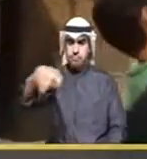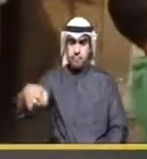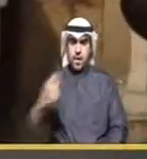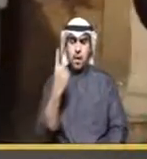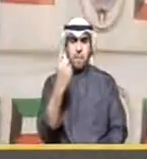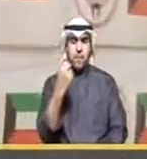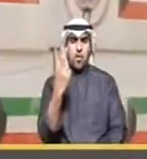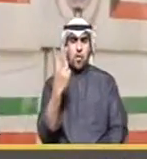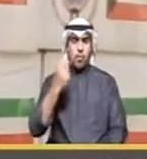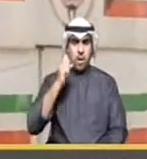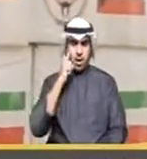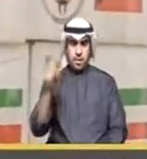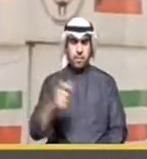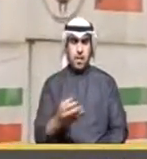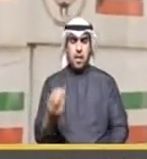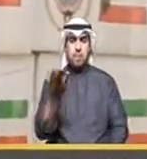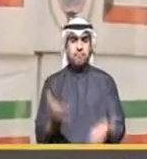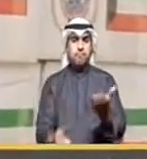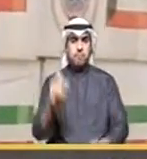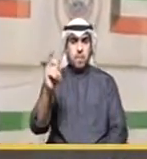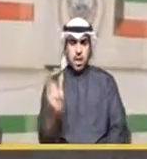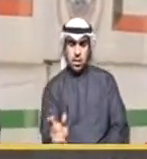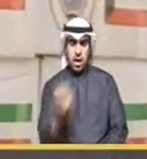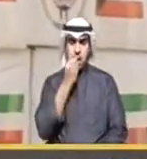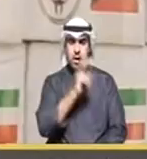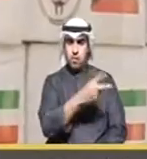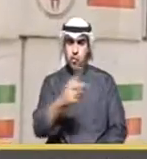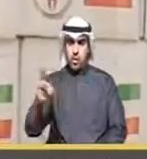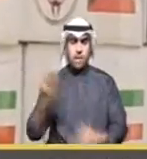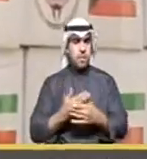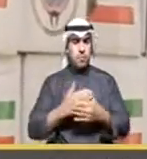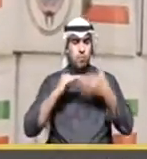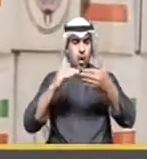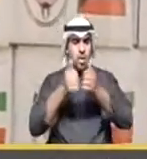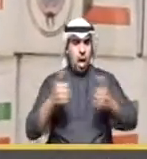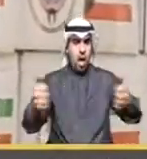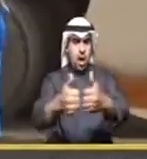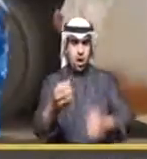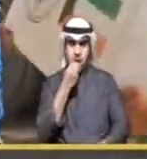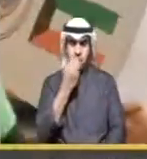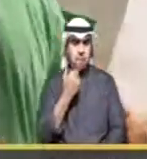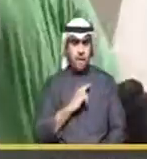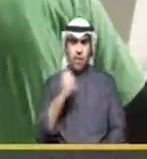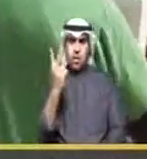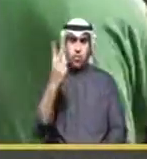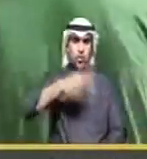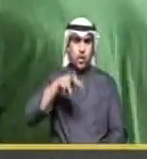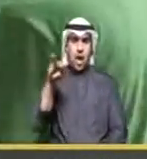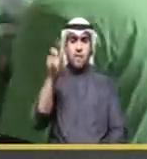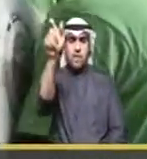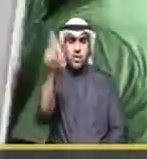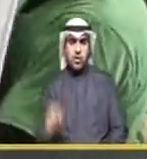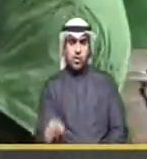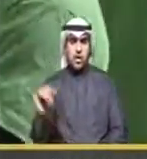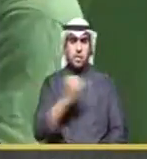108 أطنان من المواد الغذائية المتنوعة لسد احتياج أكثر من 21 ألف فرد من العوائل المتواجدة